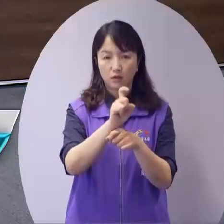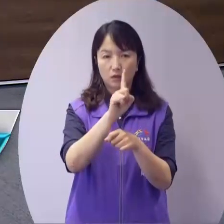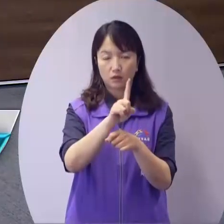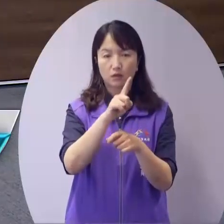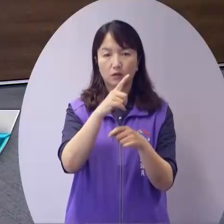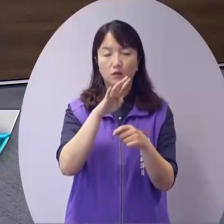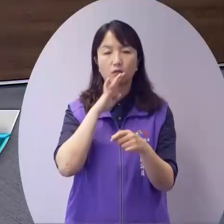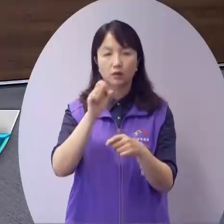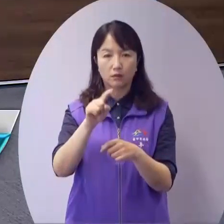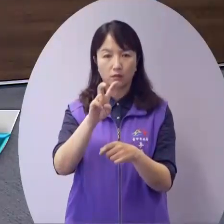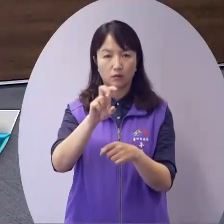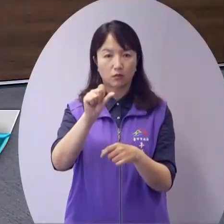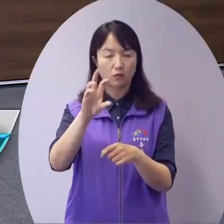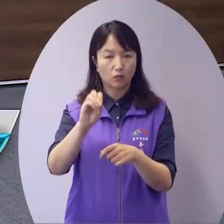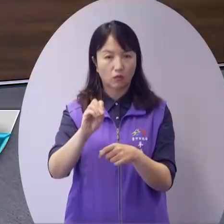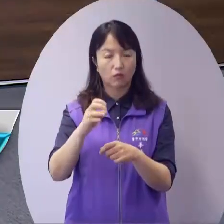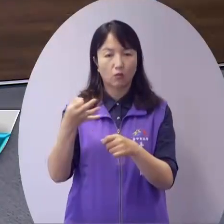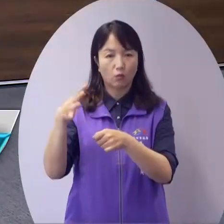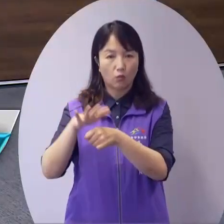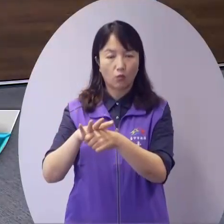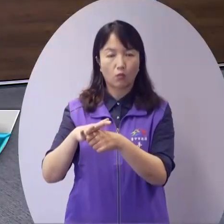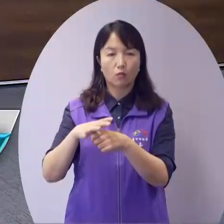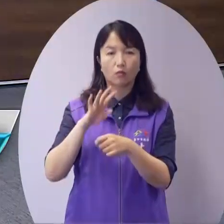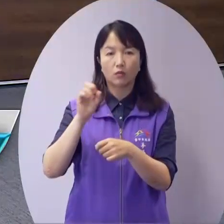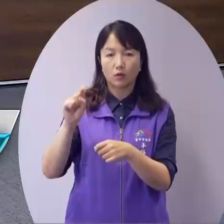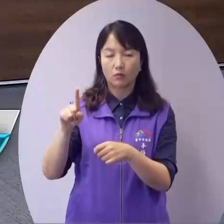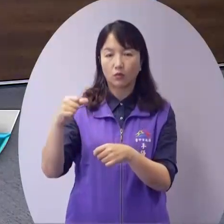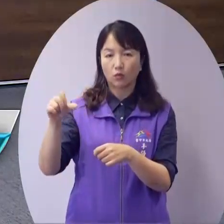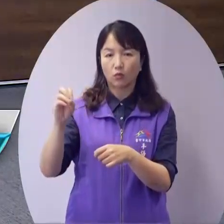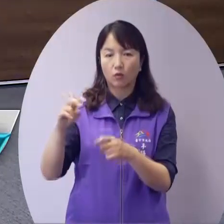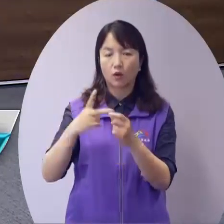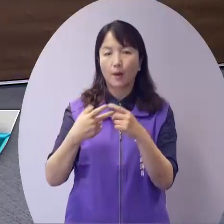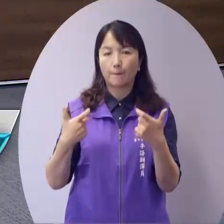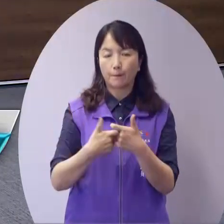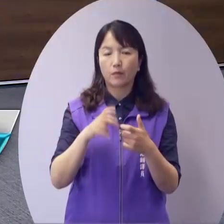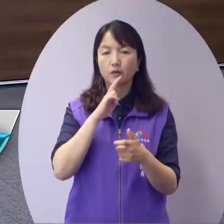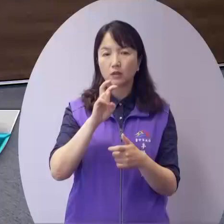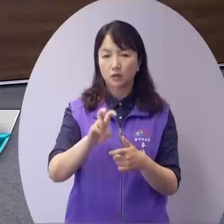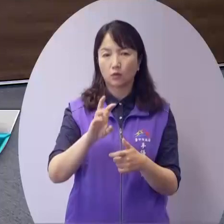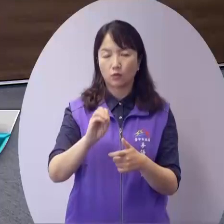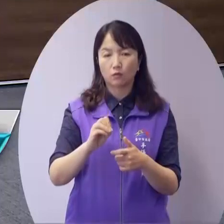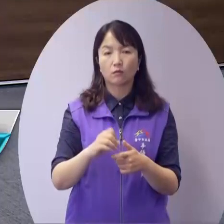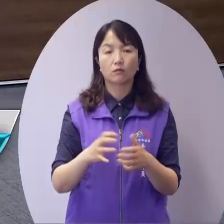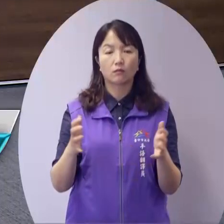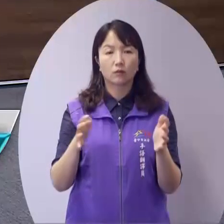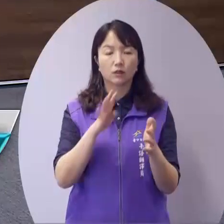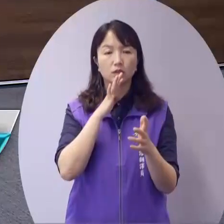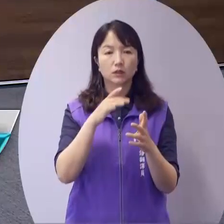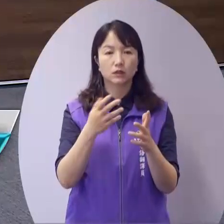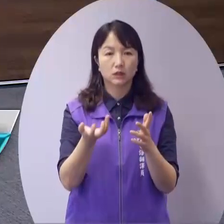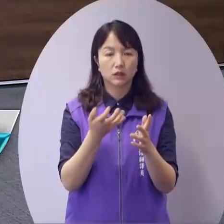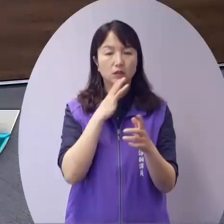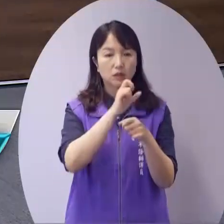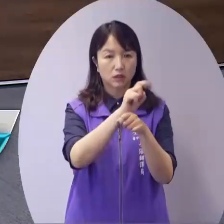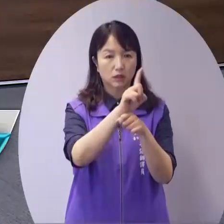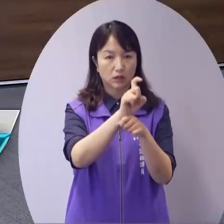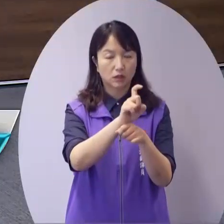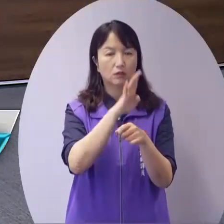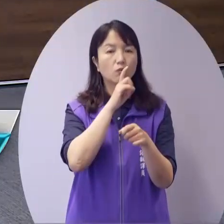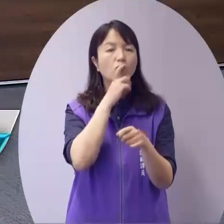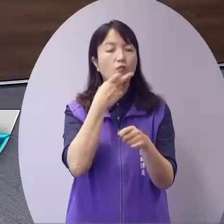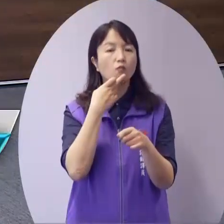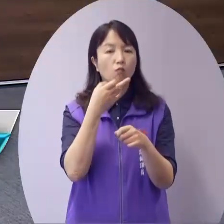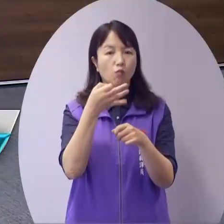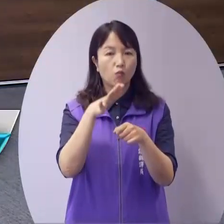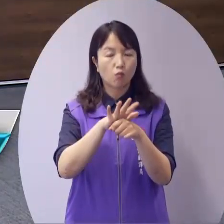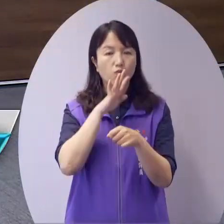111年度125万元。补助款105万元及配合款20万元，前述110年度中央补